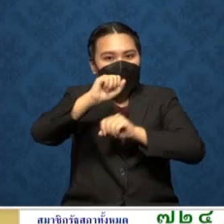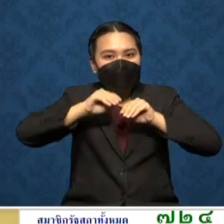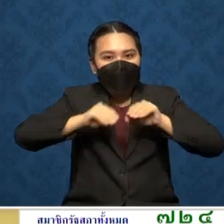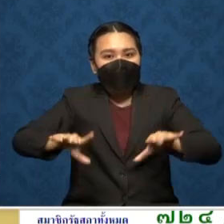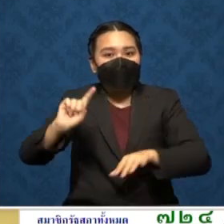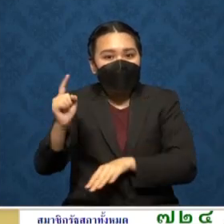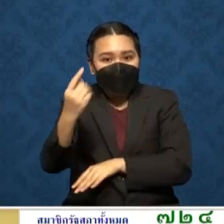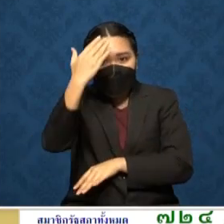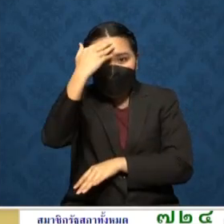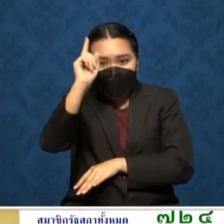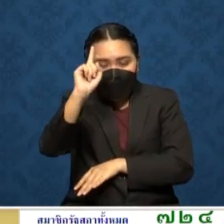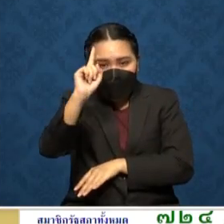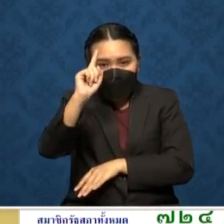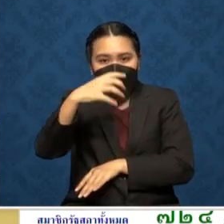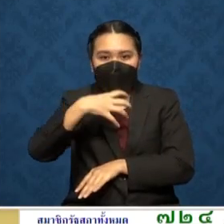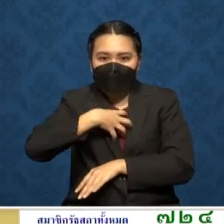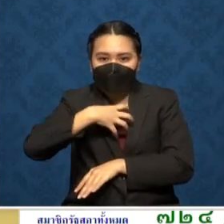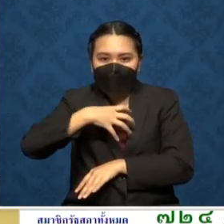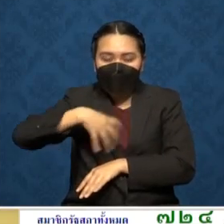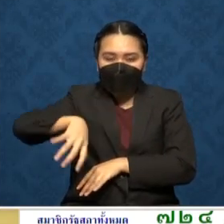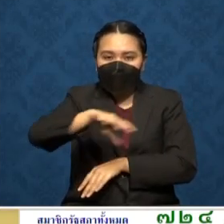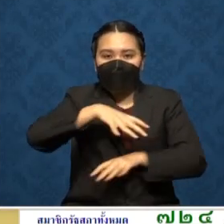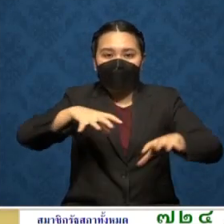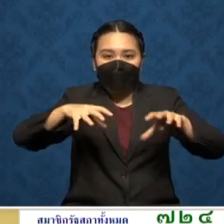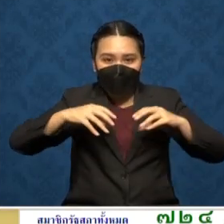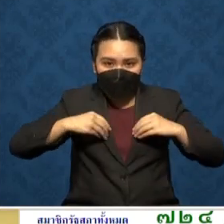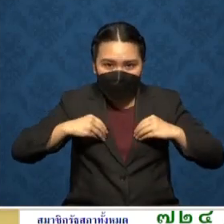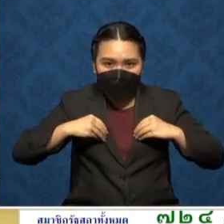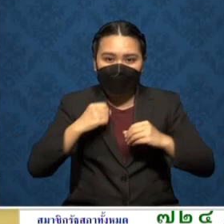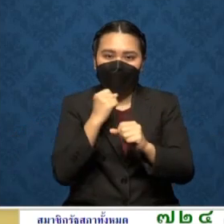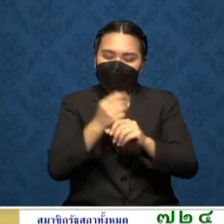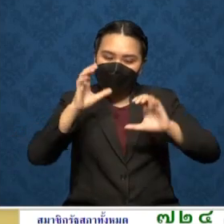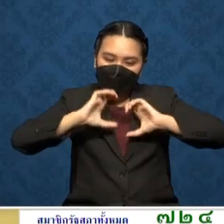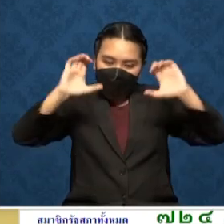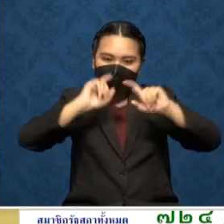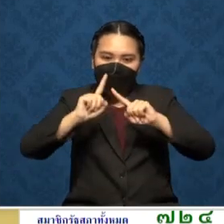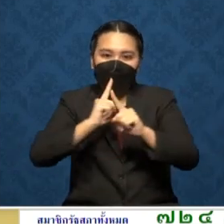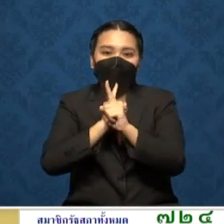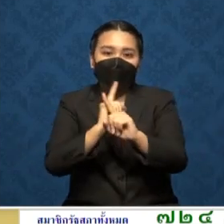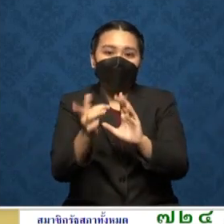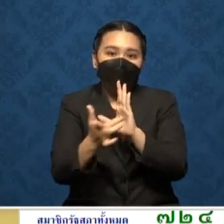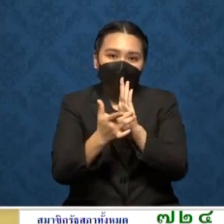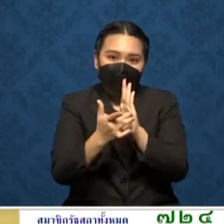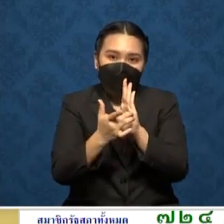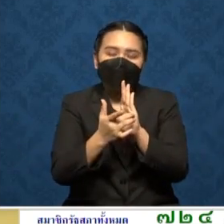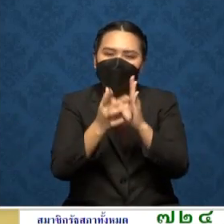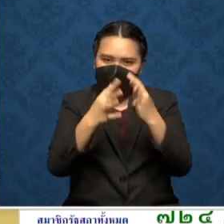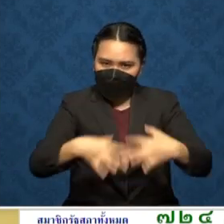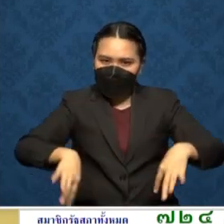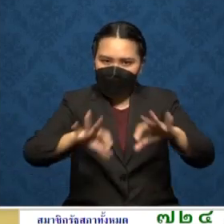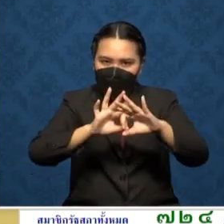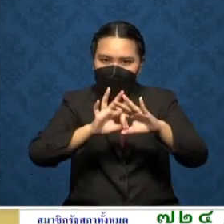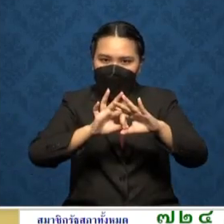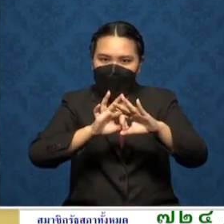รับผลของการปฏิบัติราชการทางอิเล็กทรอนิกส์จึงกลายเป็นสิ่งจำเป็นขึ้นมา